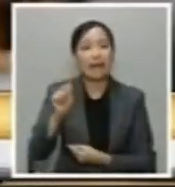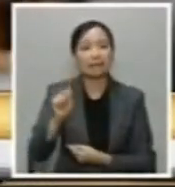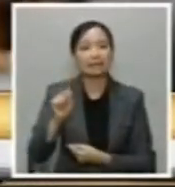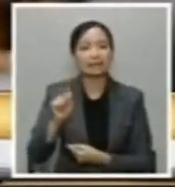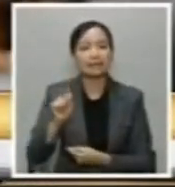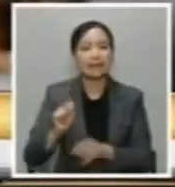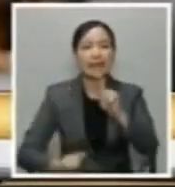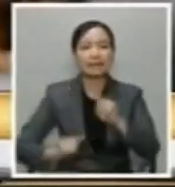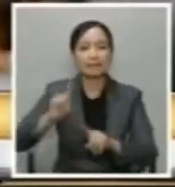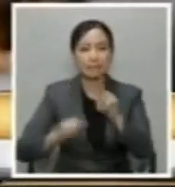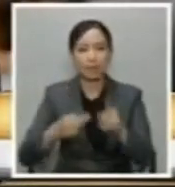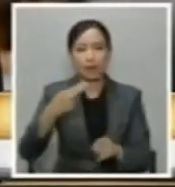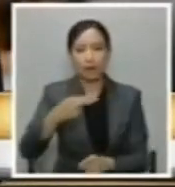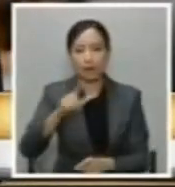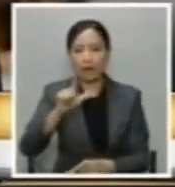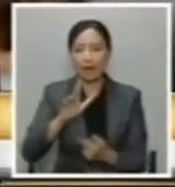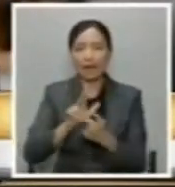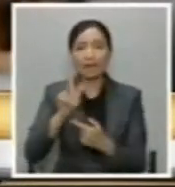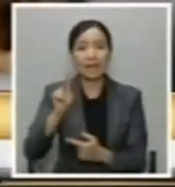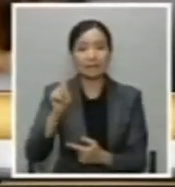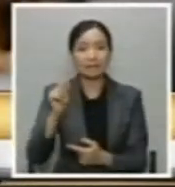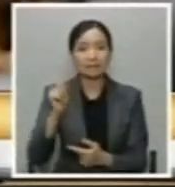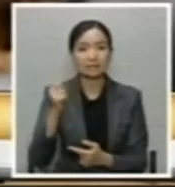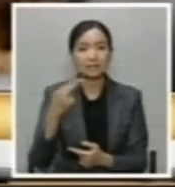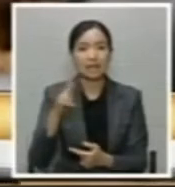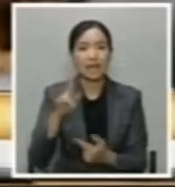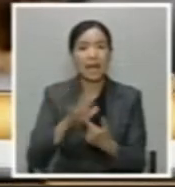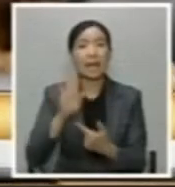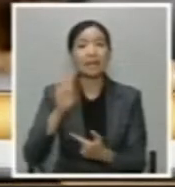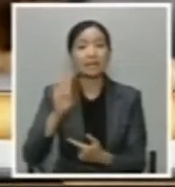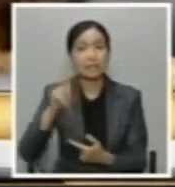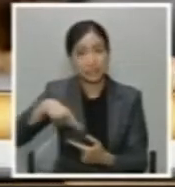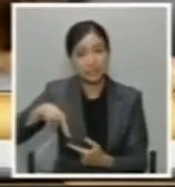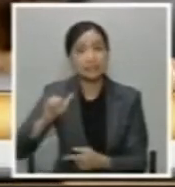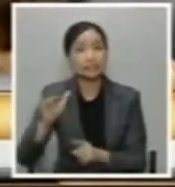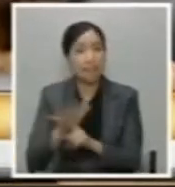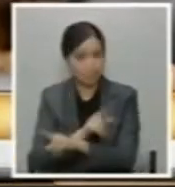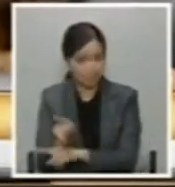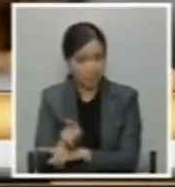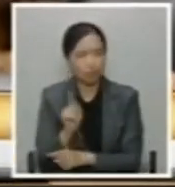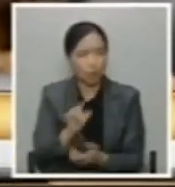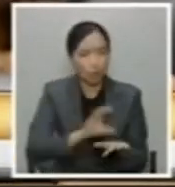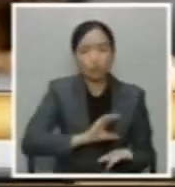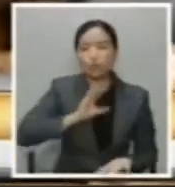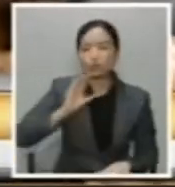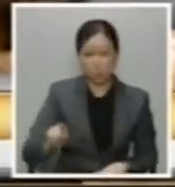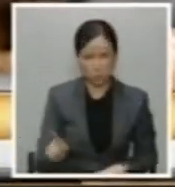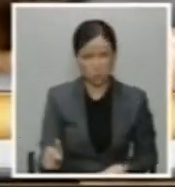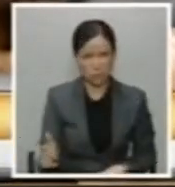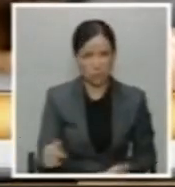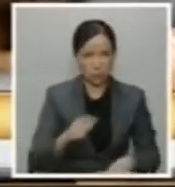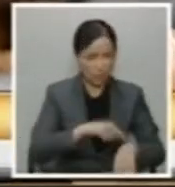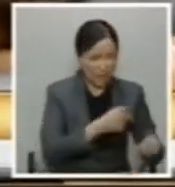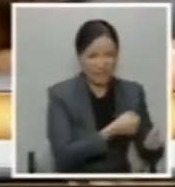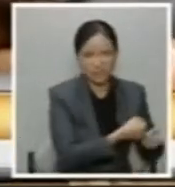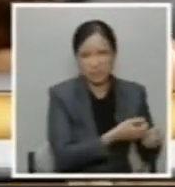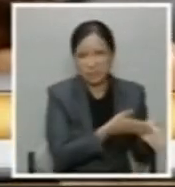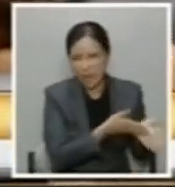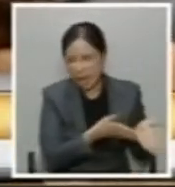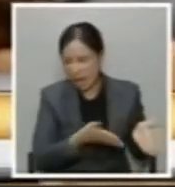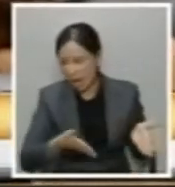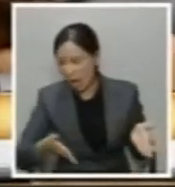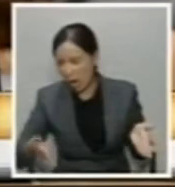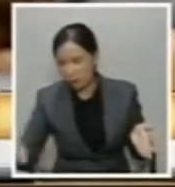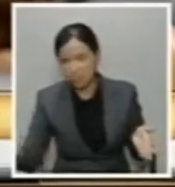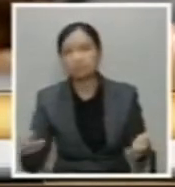คือผมเห็นว่ามีการลงทุนในกองทุนอื่นๆซึ่งก็ไม่แน่ใจนะครับว่ากองทุนอื่นเนี่ยมีส่วนที่เป็นหลักทรัพย์มาก